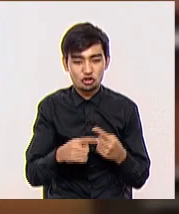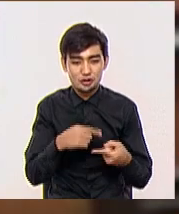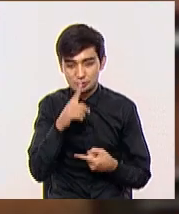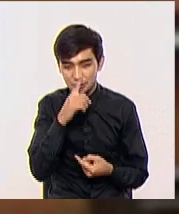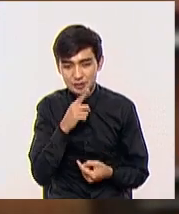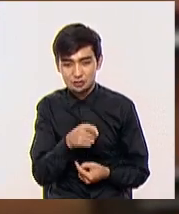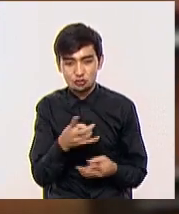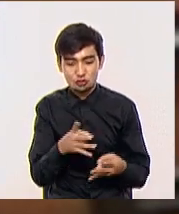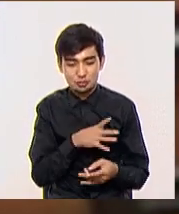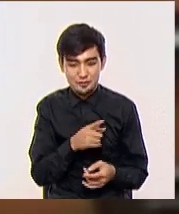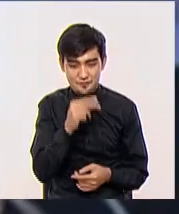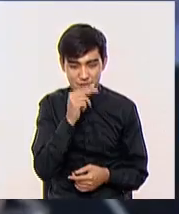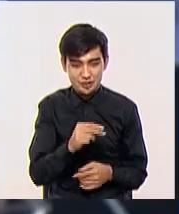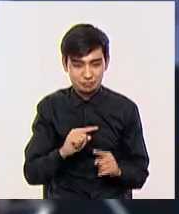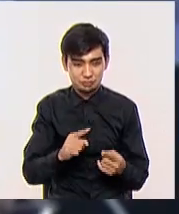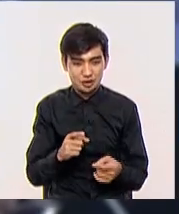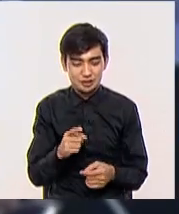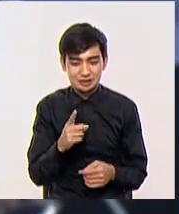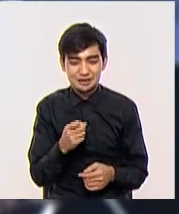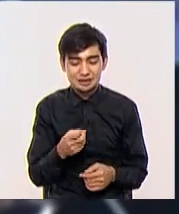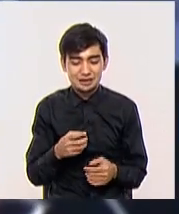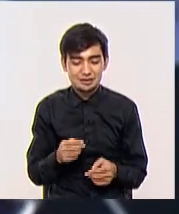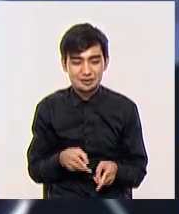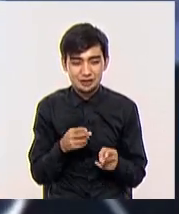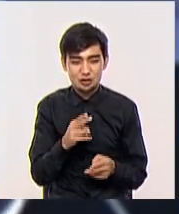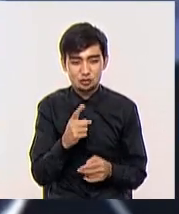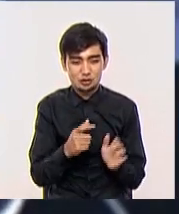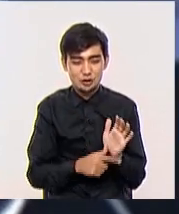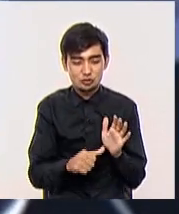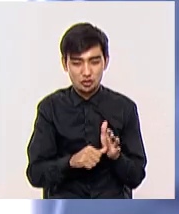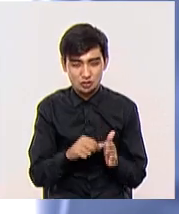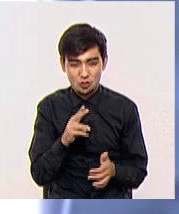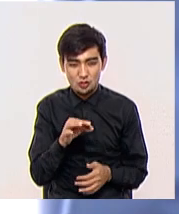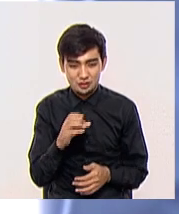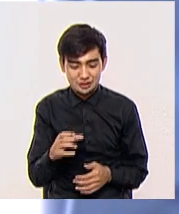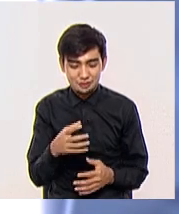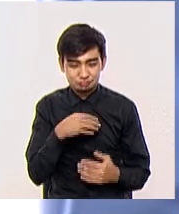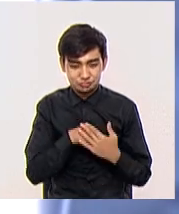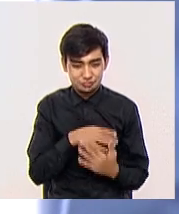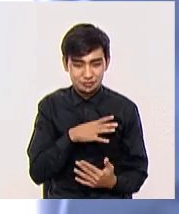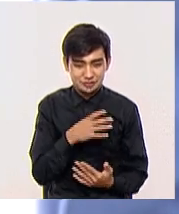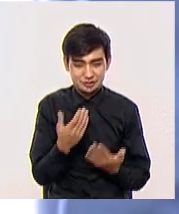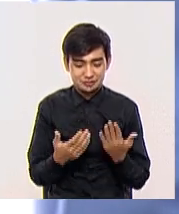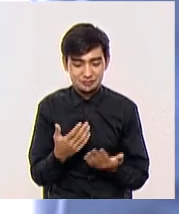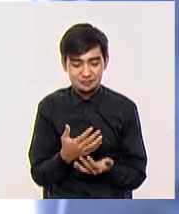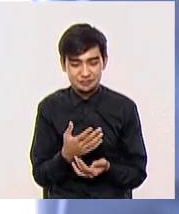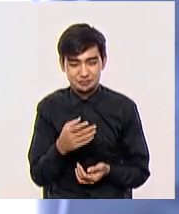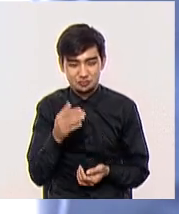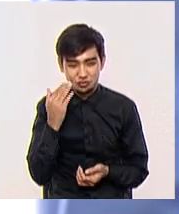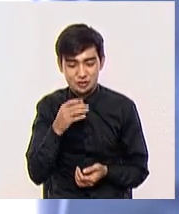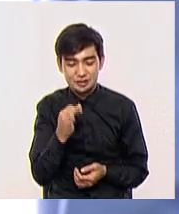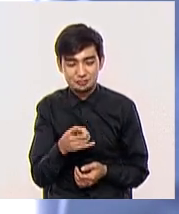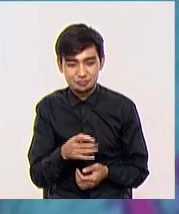месяц ему было предъявлено обвинение по статье 176 Уголовного кодекса «Владение или присвоение веренного имущества».